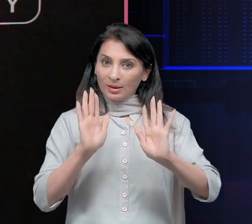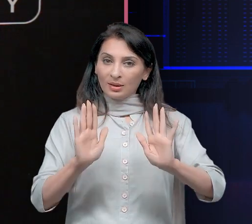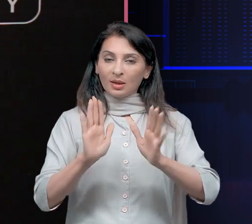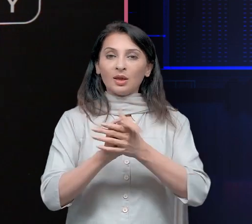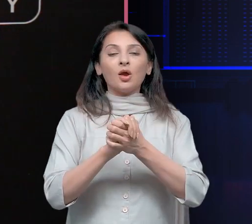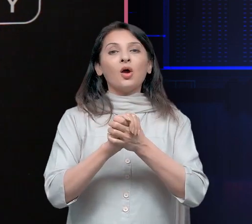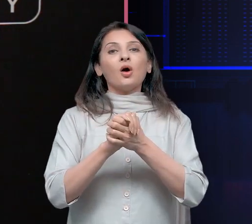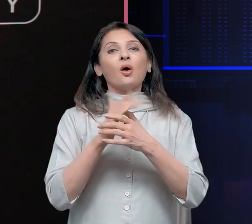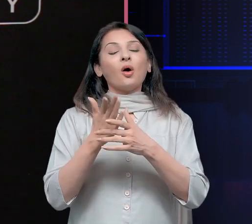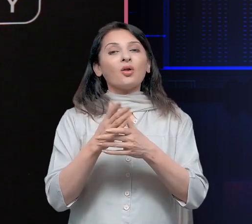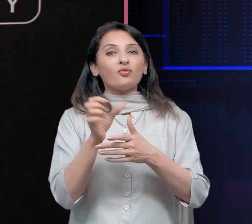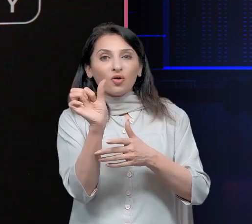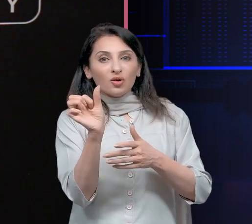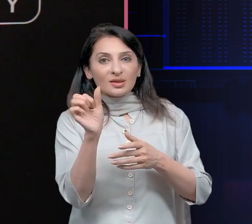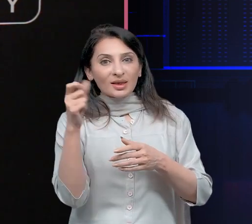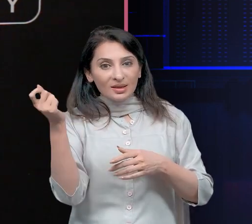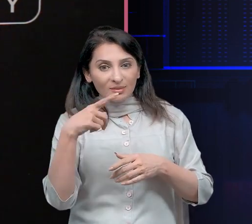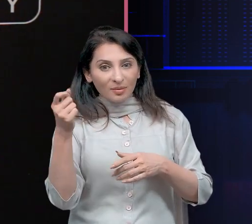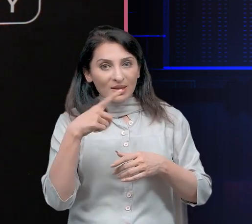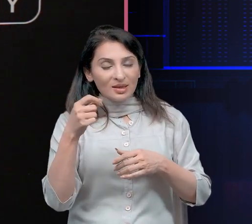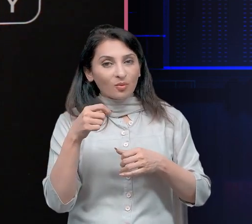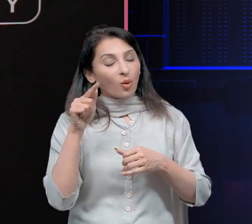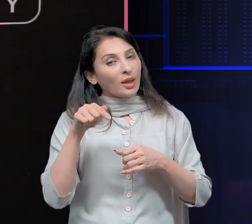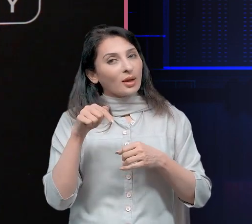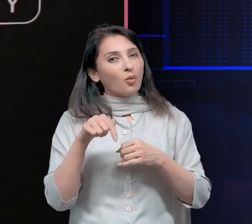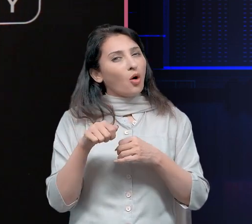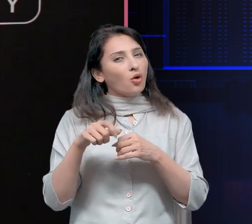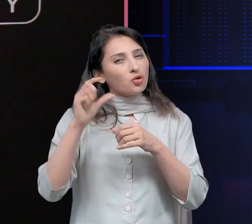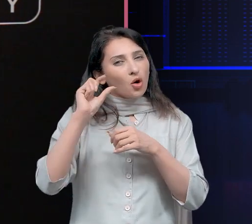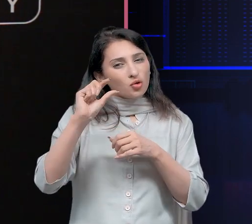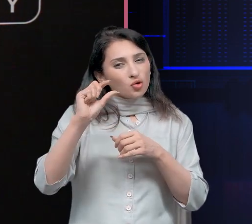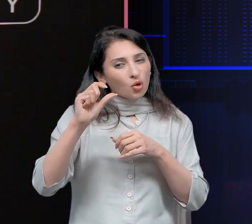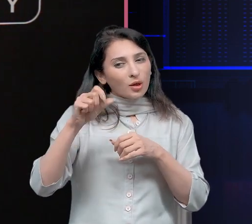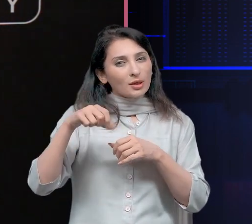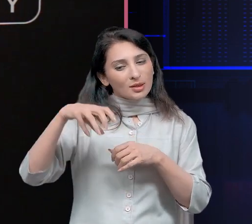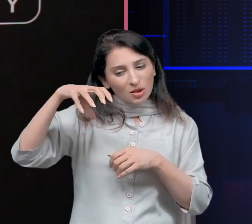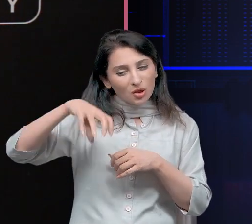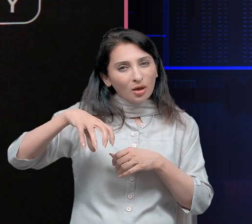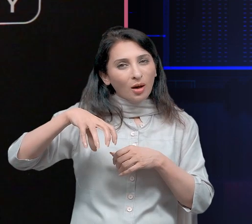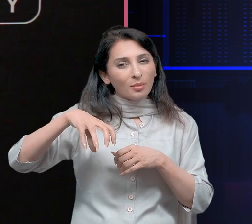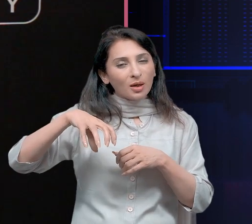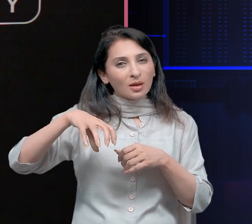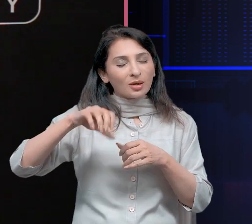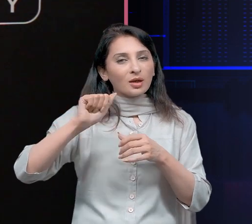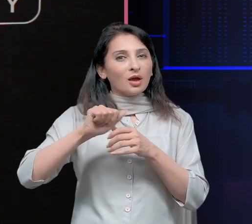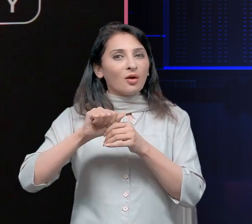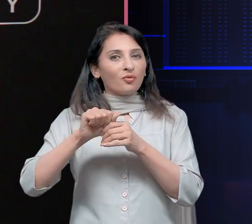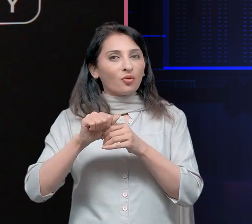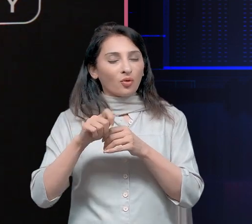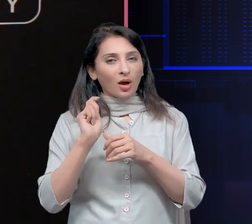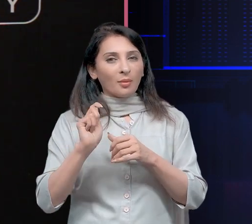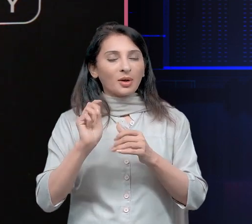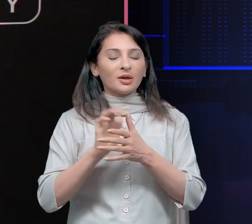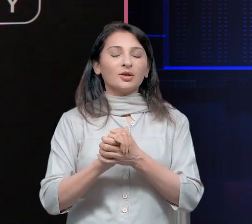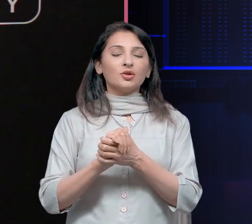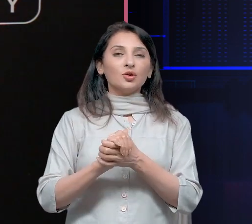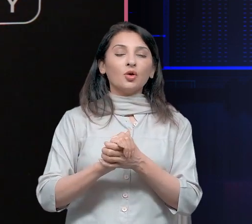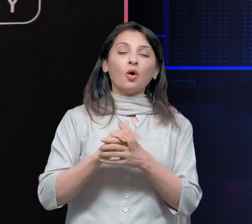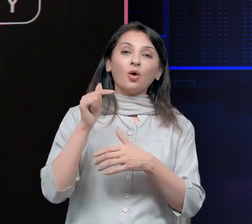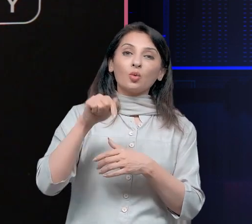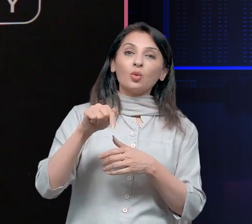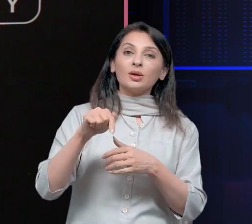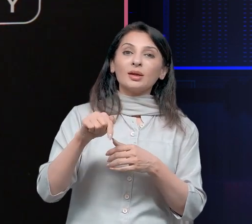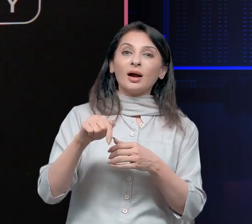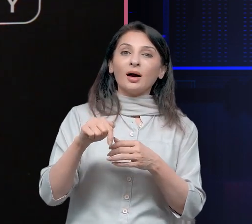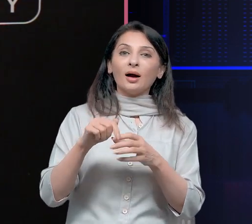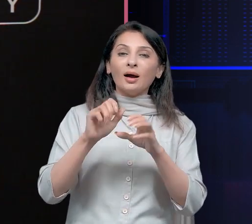पास, और वो अपने आप को डिज़ाइनर कह रही थी और उनका डिपार्टमेंट था सनतकार। ये एक